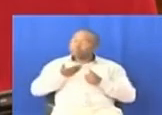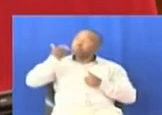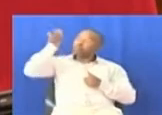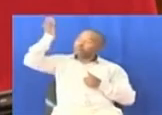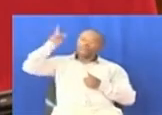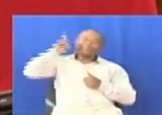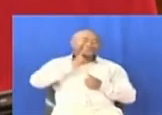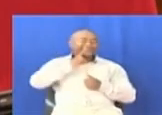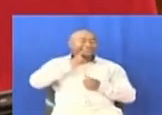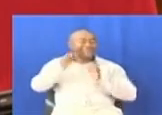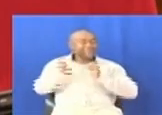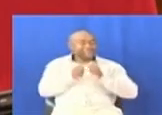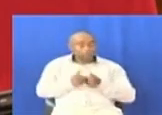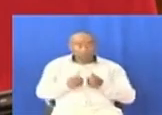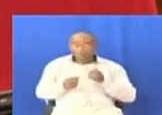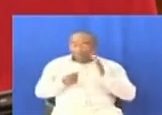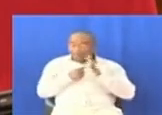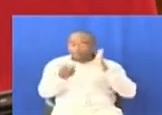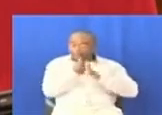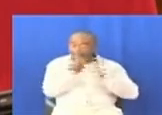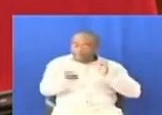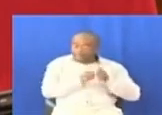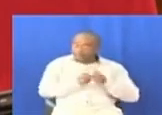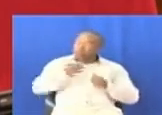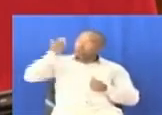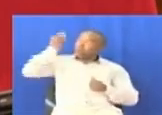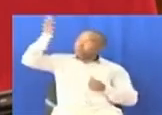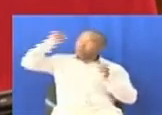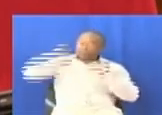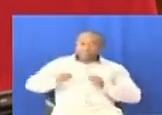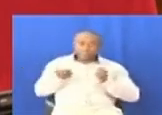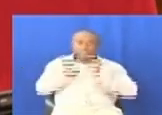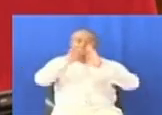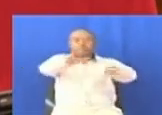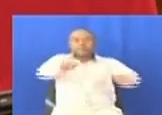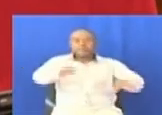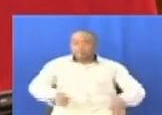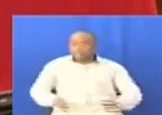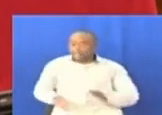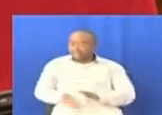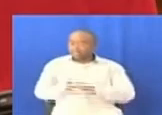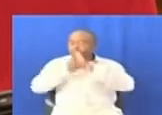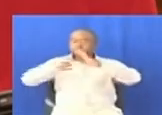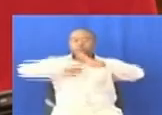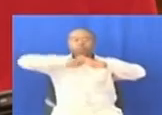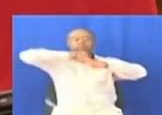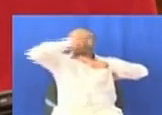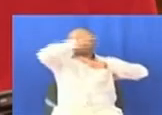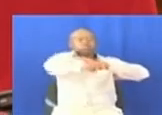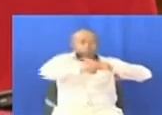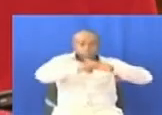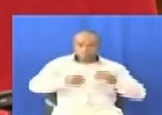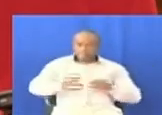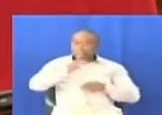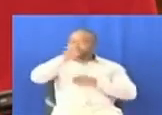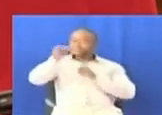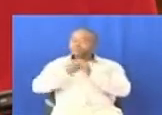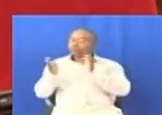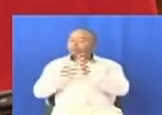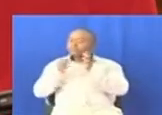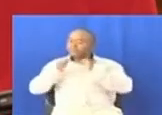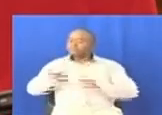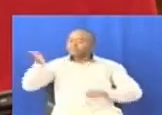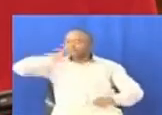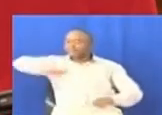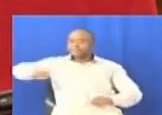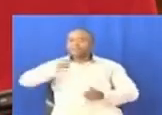jambo. Hata ukiwa na tatizo, Mwenyezi Mungu atakubariki na atakuvusha. Corona itakwisha. Amen.